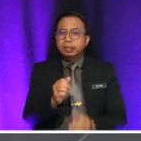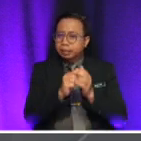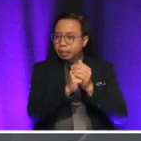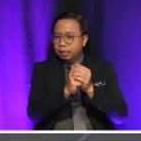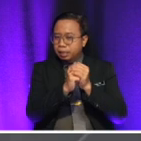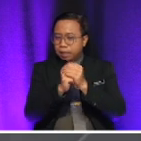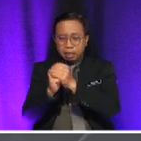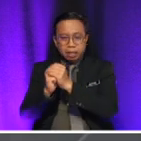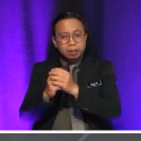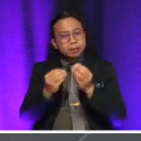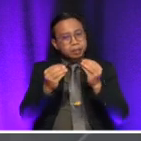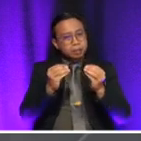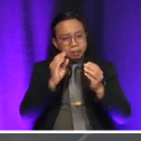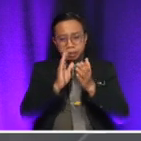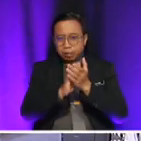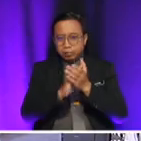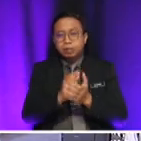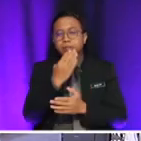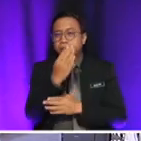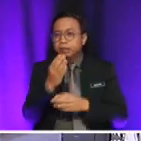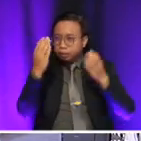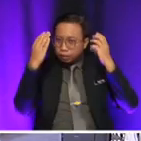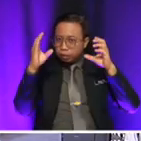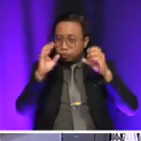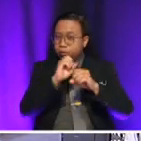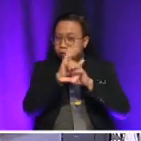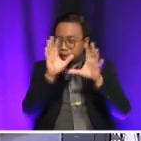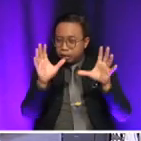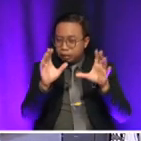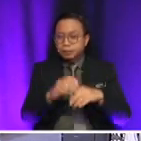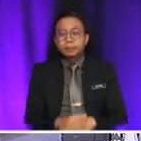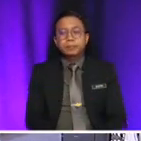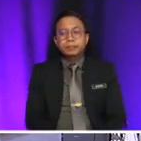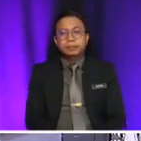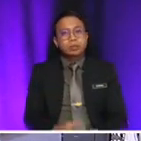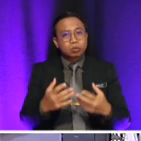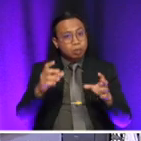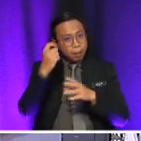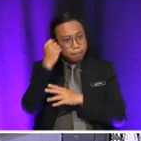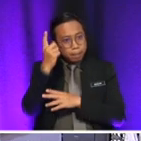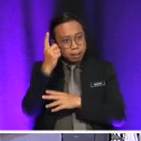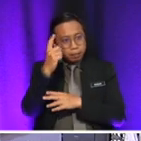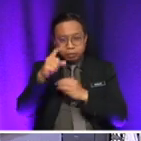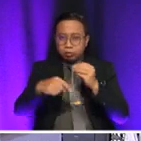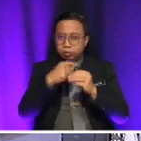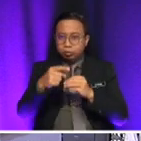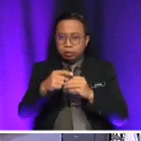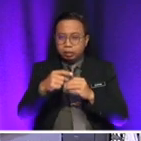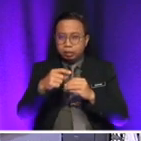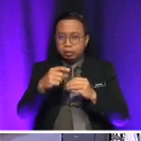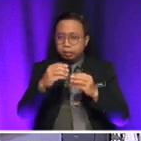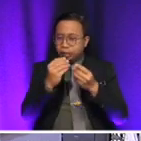dulu oke terima kasih sudah paham berkenaan dengan psikoterapi dan